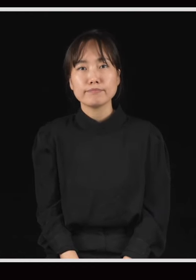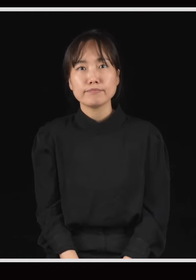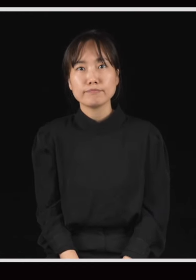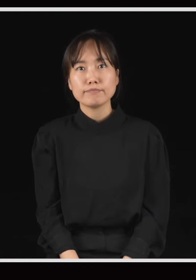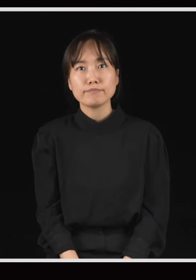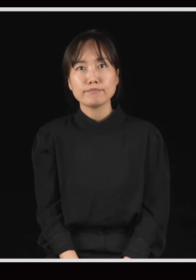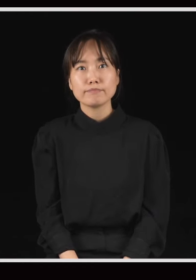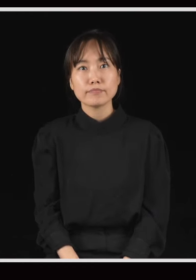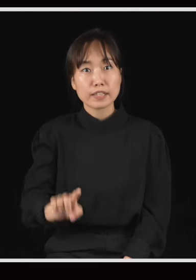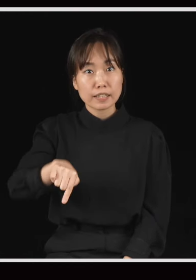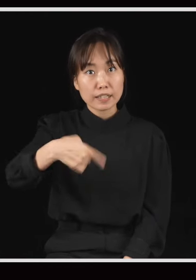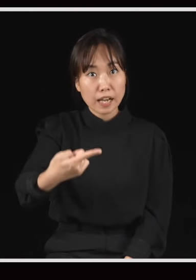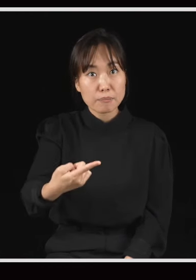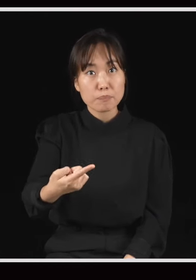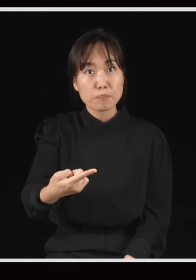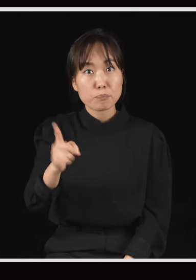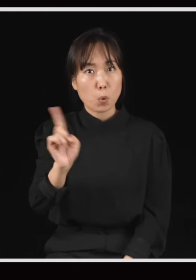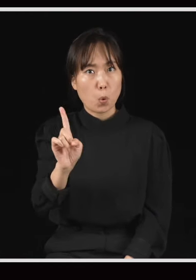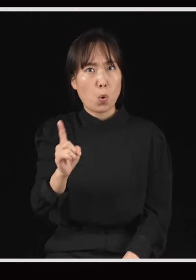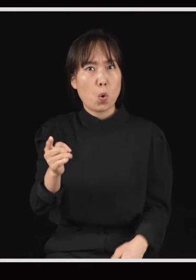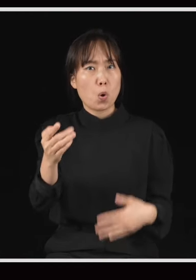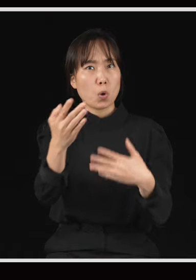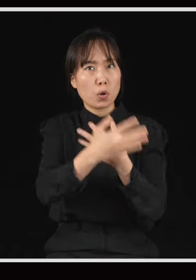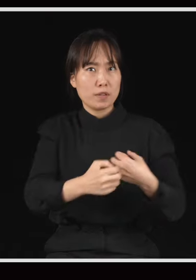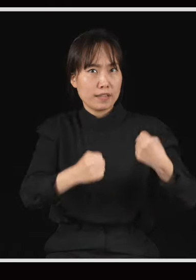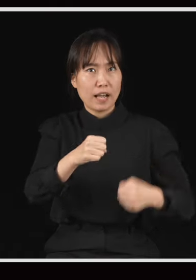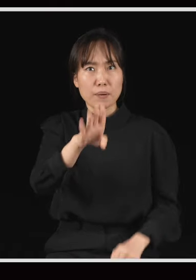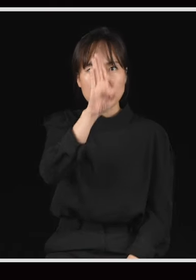자, 이제 건강과 질병 거의 이제 막바지로 가고 있습니다.